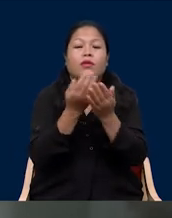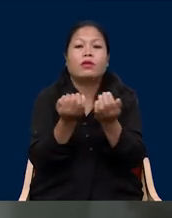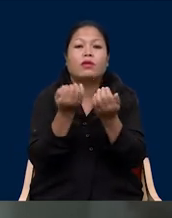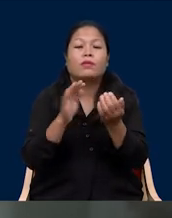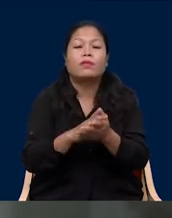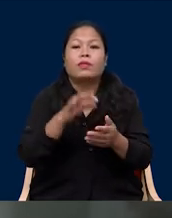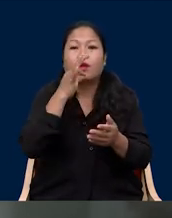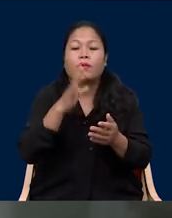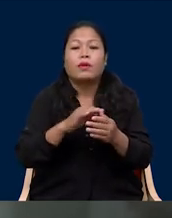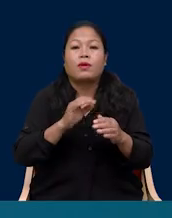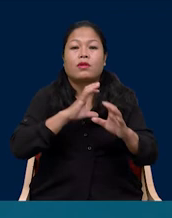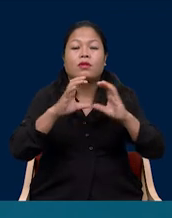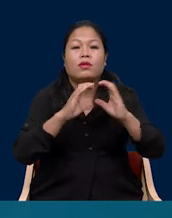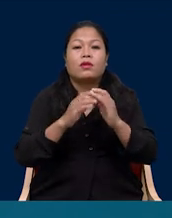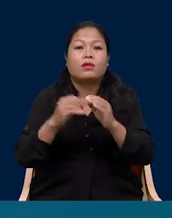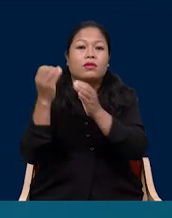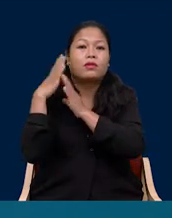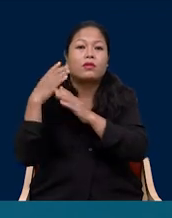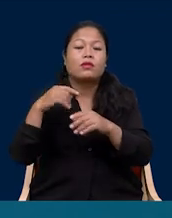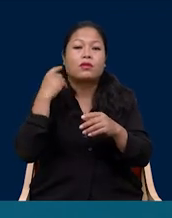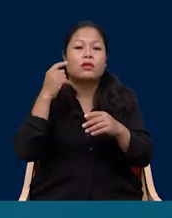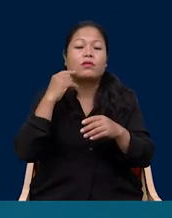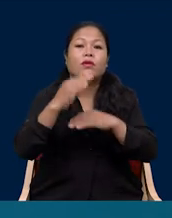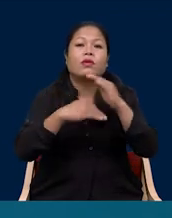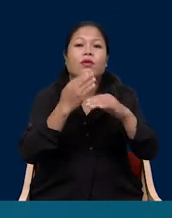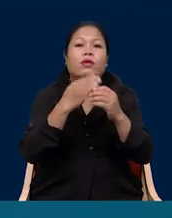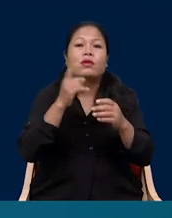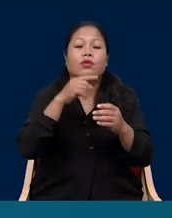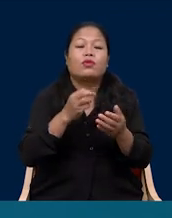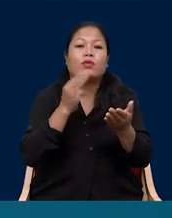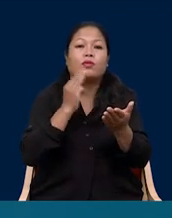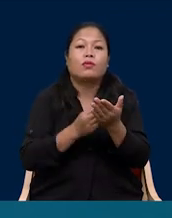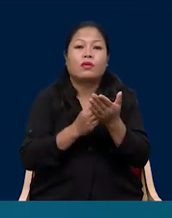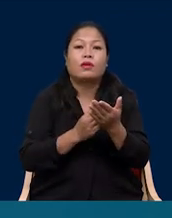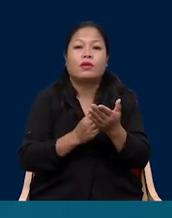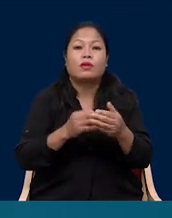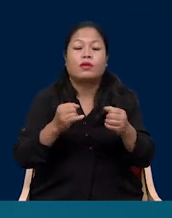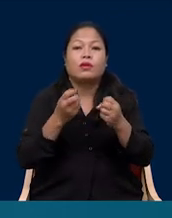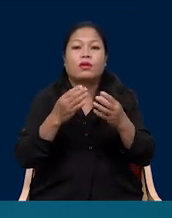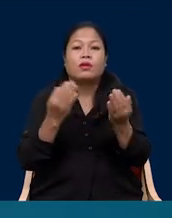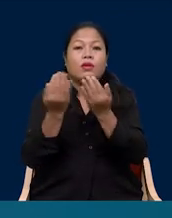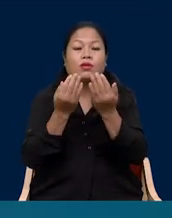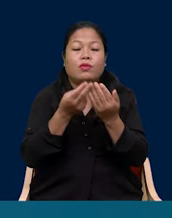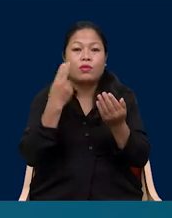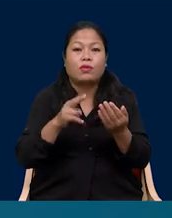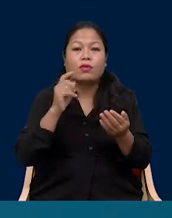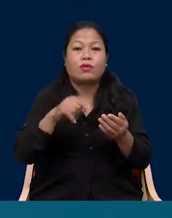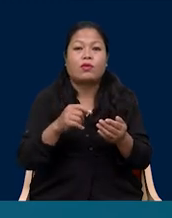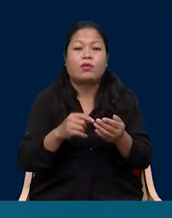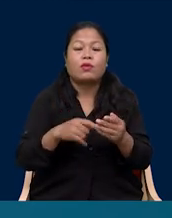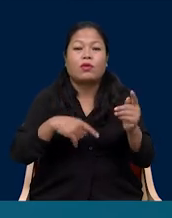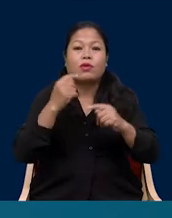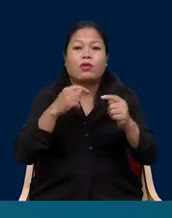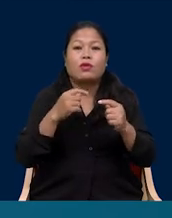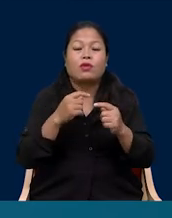एउटा पत्रकारिता गर्नुको लागि। पक्कै पनि सञ्चार माध्यमको भूमिका दिन प्रतिदिन बढिराखेको छ, तर त्यो मात्रामा जुन हिसाबले चाहिँ रिपोर्टिङ हुनुपर्ने